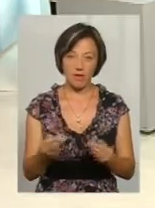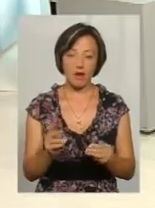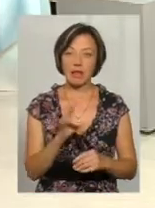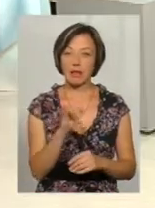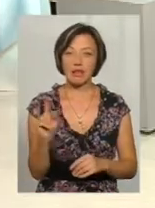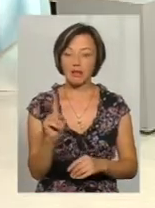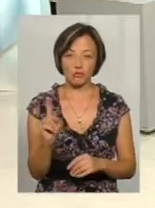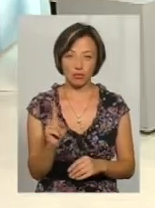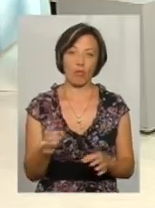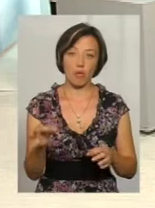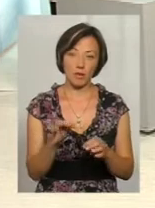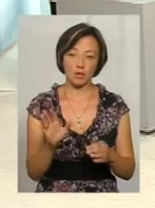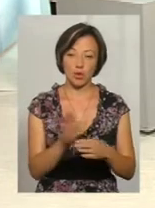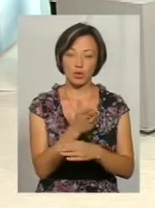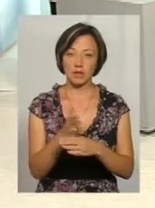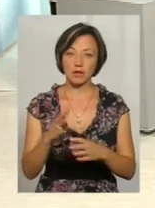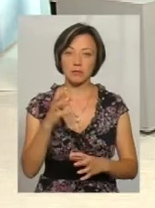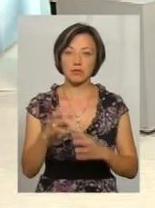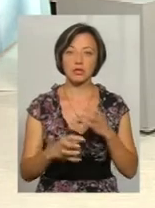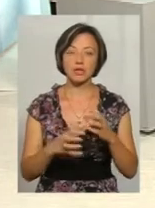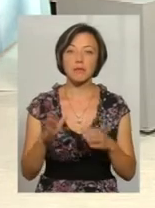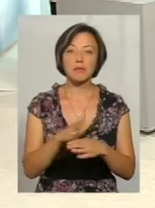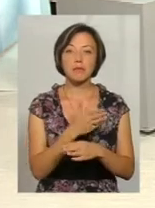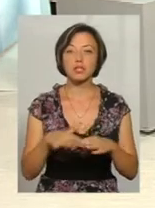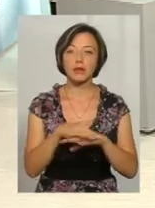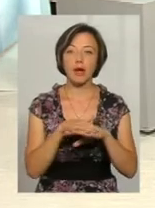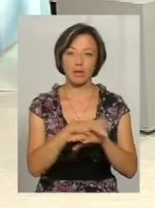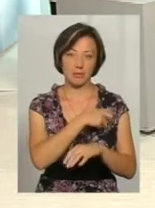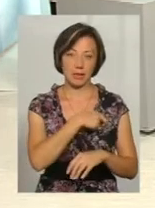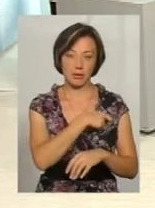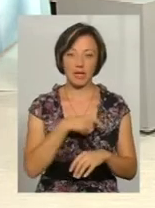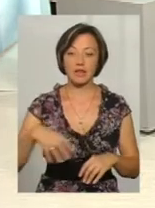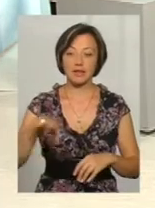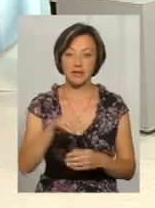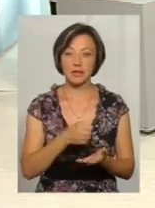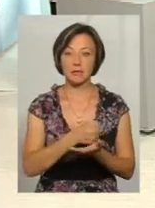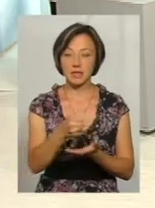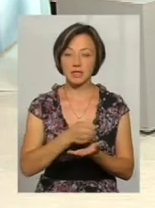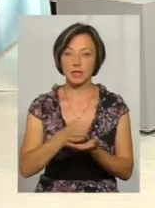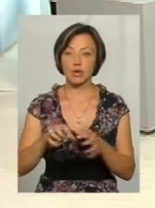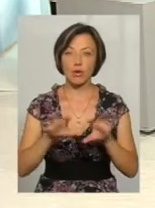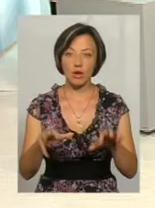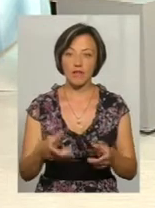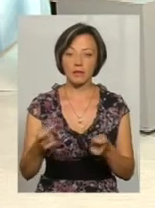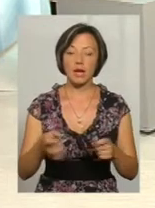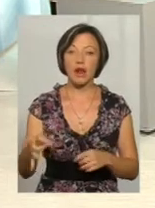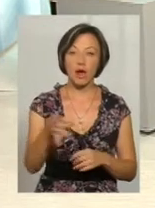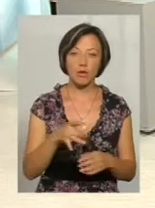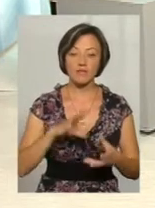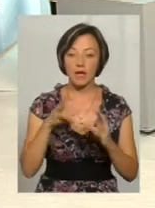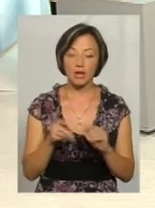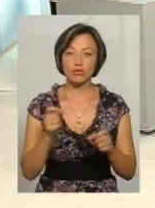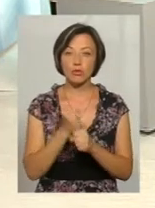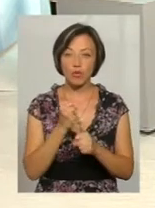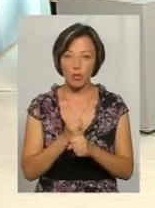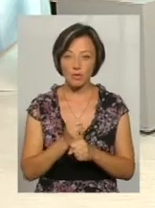ні на що, тому що область розділена міжнародними депутатами-мажоритарниками. І всі призначення голів адміністрації районних, і взагалі все, що